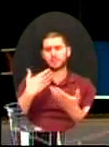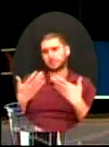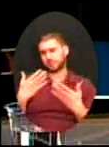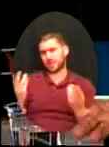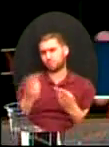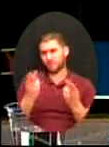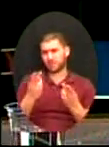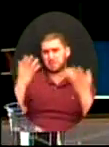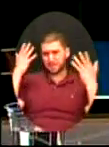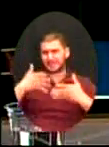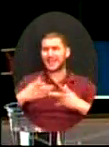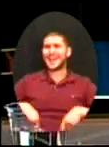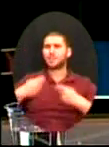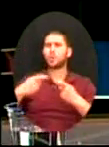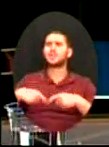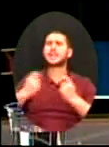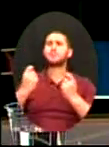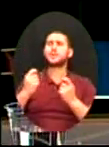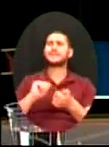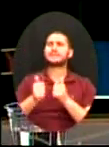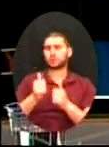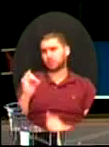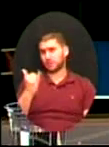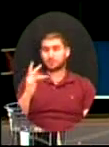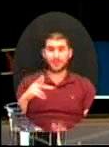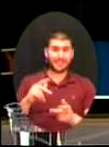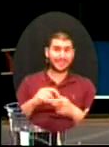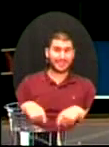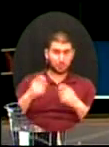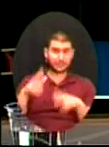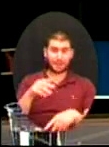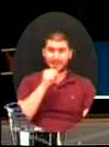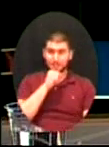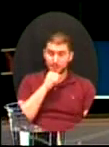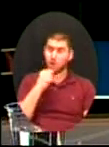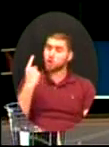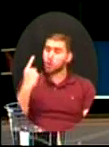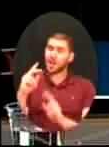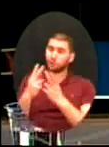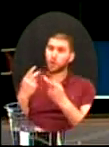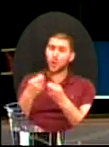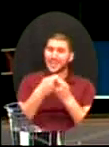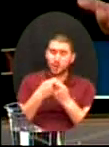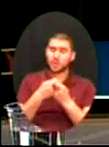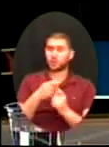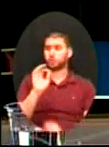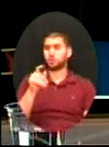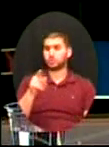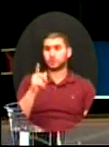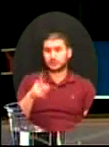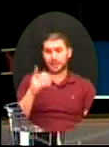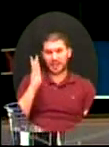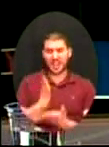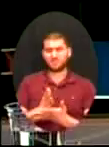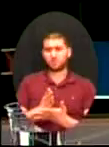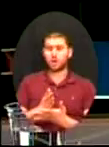הדברים כחינוך תרבות וספורט. כן. התרבות זה גם קבוצה, גמלאים. כל ארגון, כל התארגנות שצטרך לקבוע